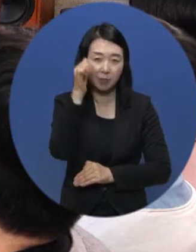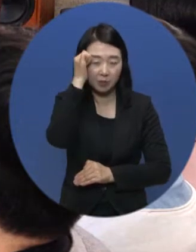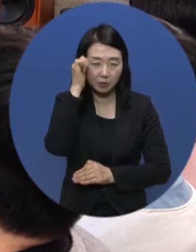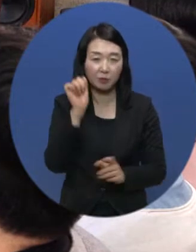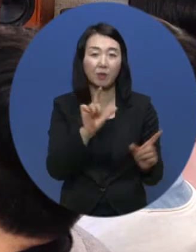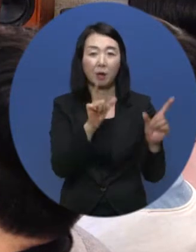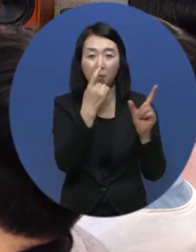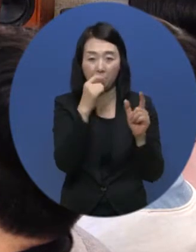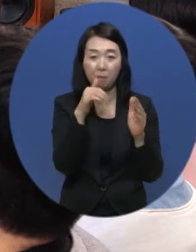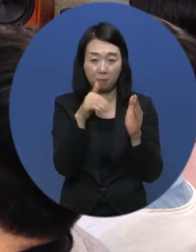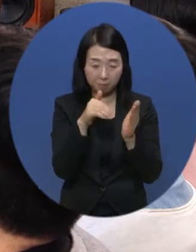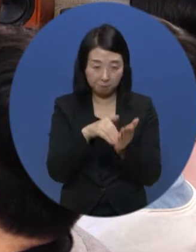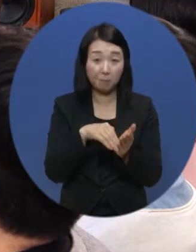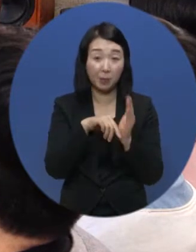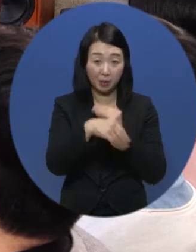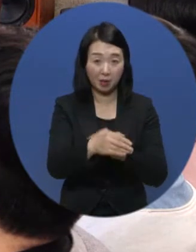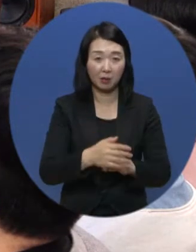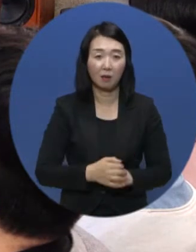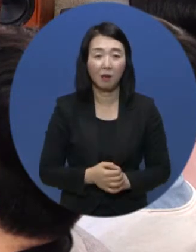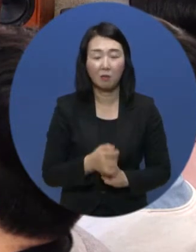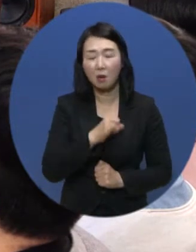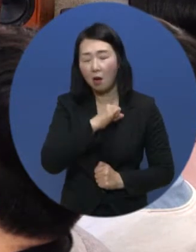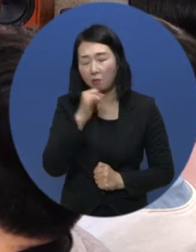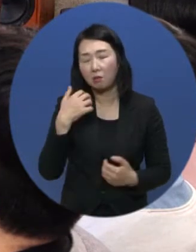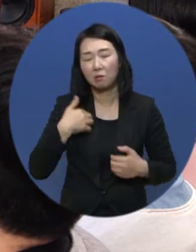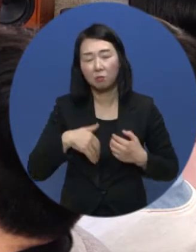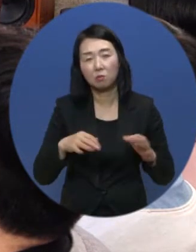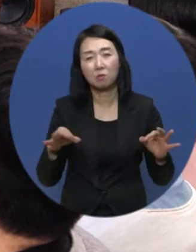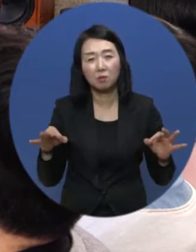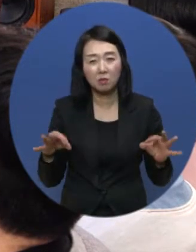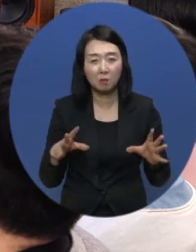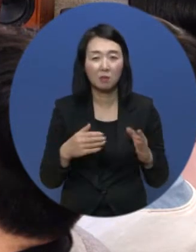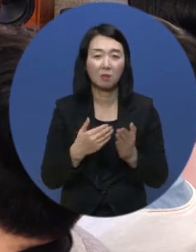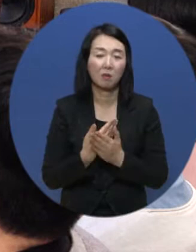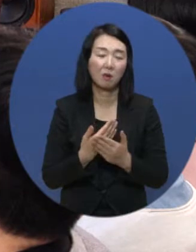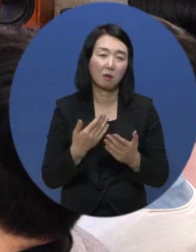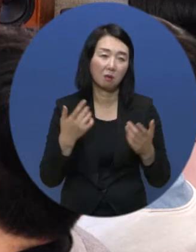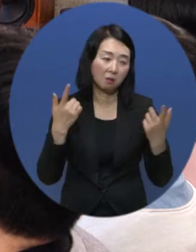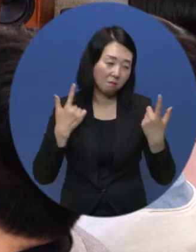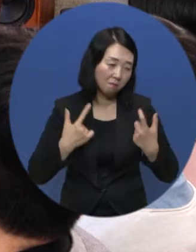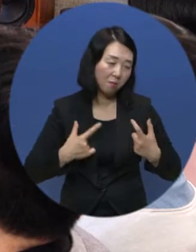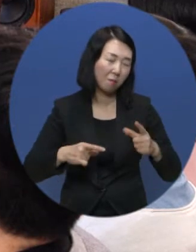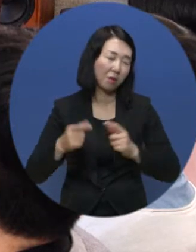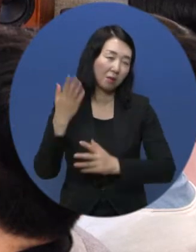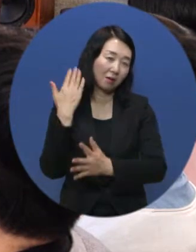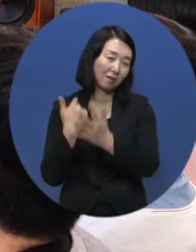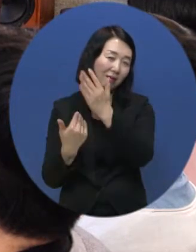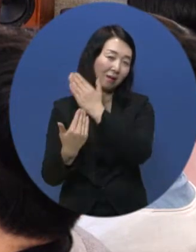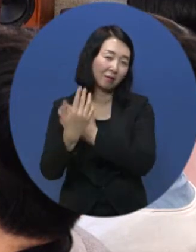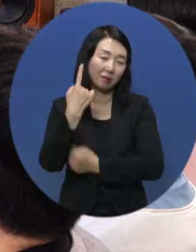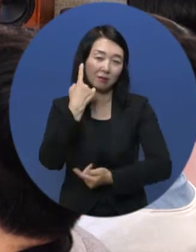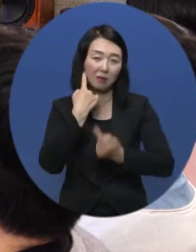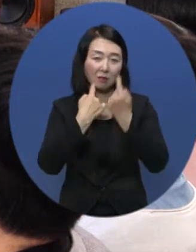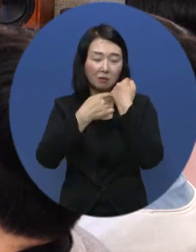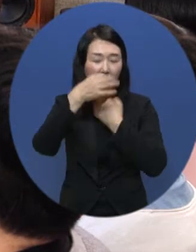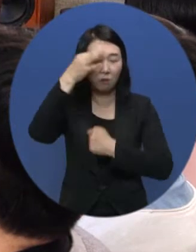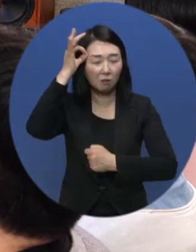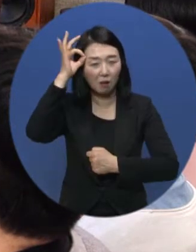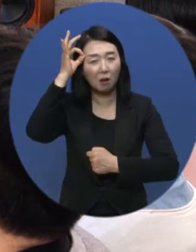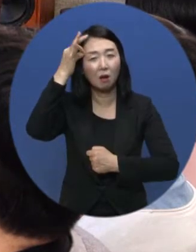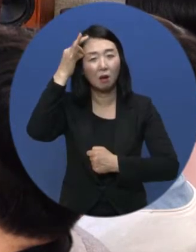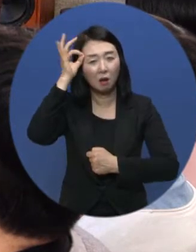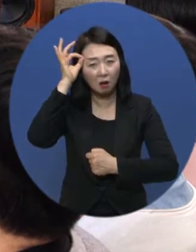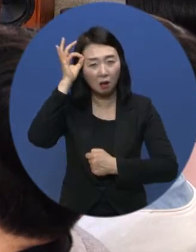합격의 기쁨도 잠시 전 밤마다 과거의 상처들이 떠올라서 너무